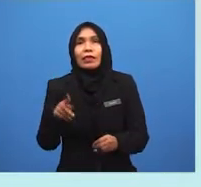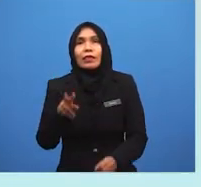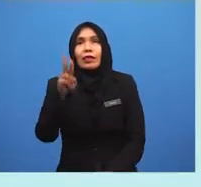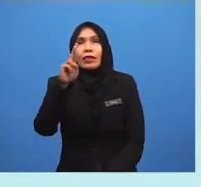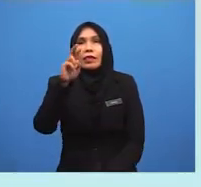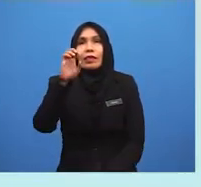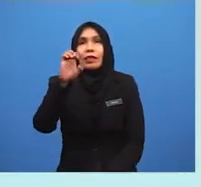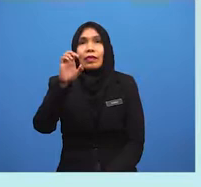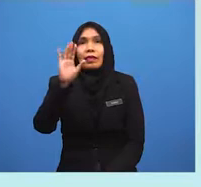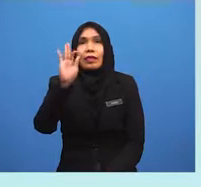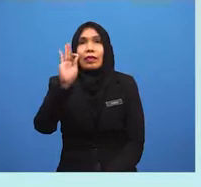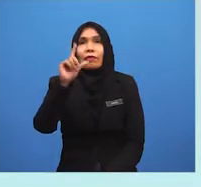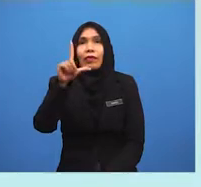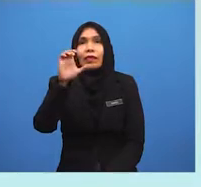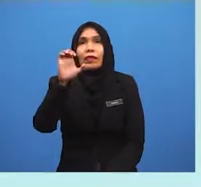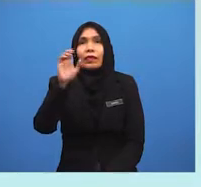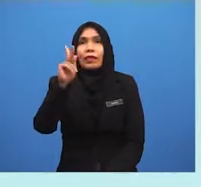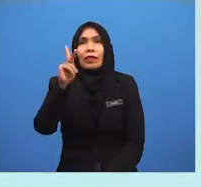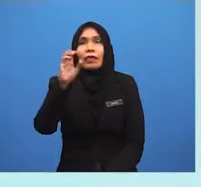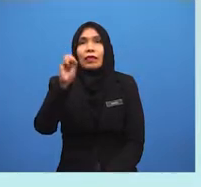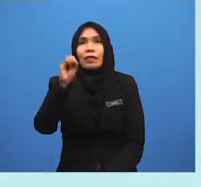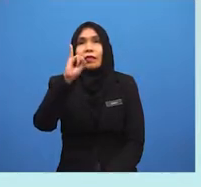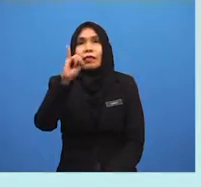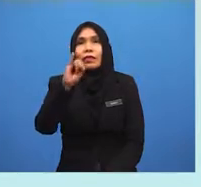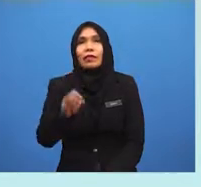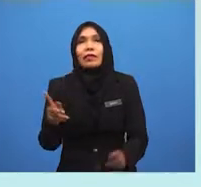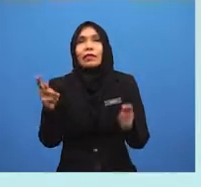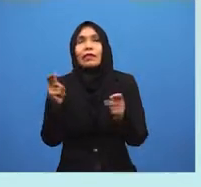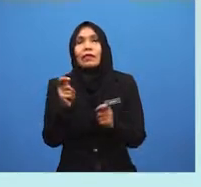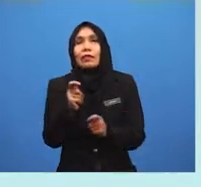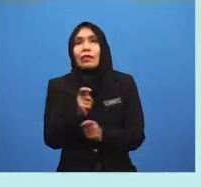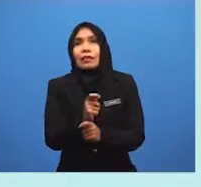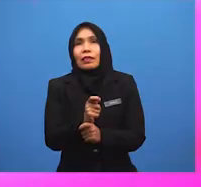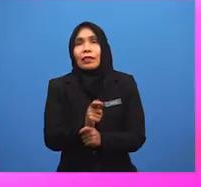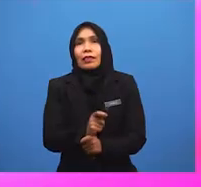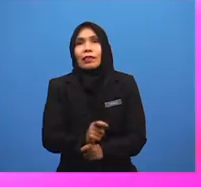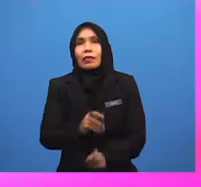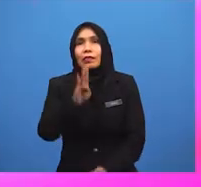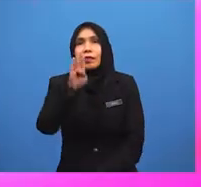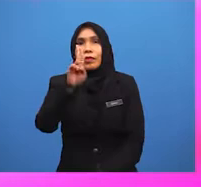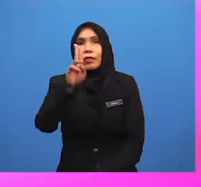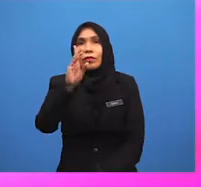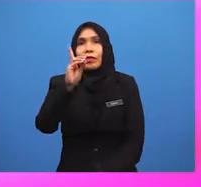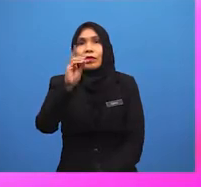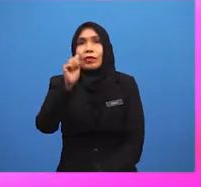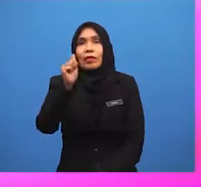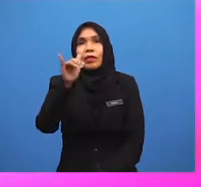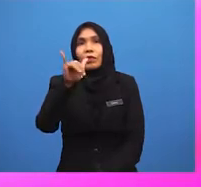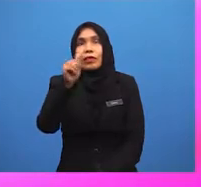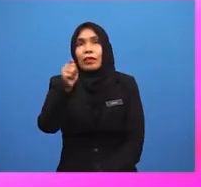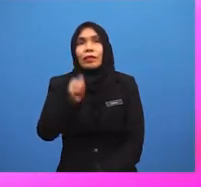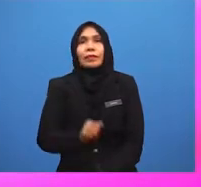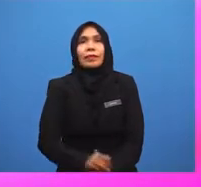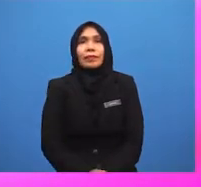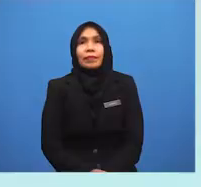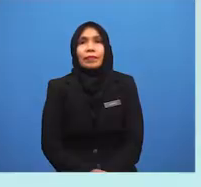kendiri tentang budaya menyayangi masyarakat di tempat kamu. Murid-murid, cikgu